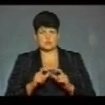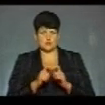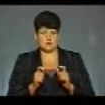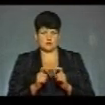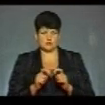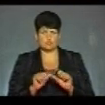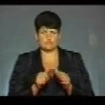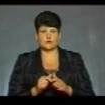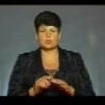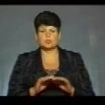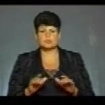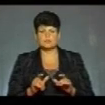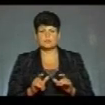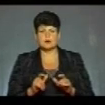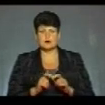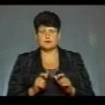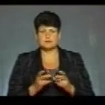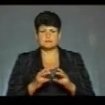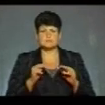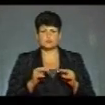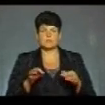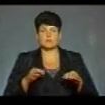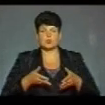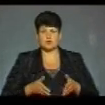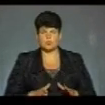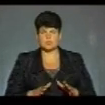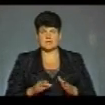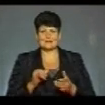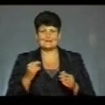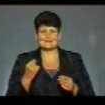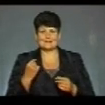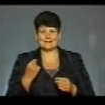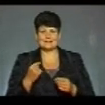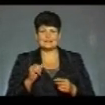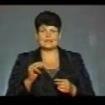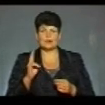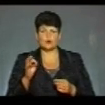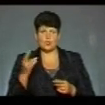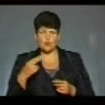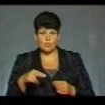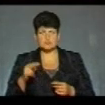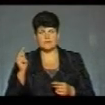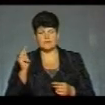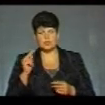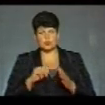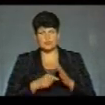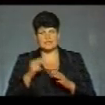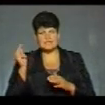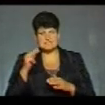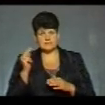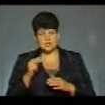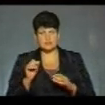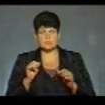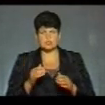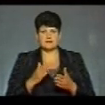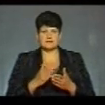оформити учнівську картку, потрібно свідоцтво про народження, ідентифікаційний код, довідка з навчання або учнівський квиток. Можливо, є такі школи, які